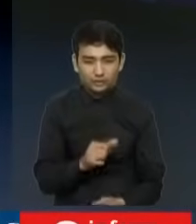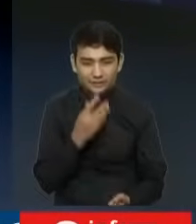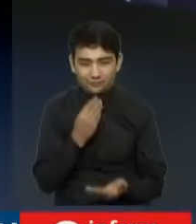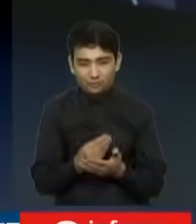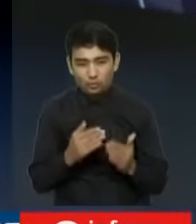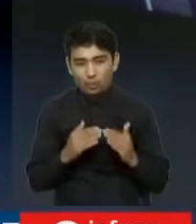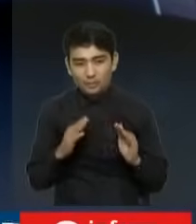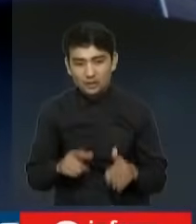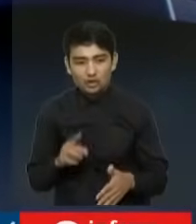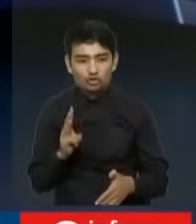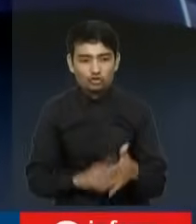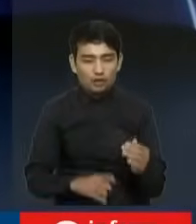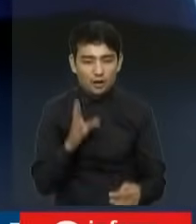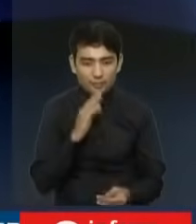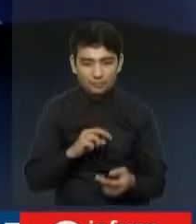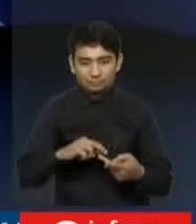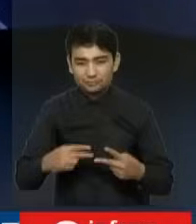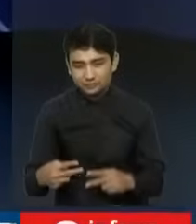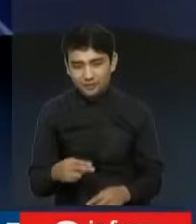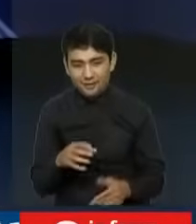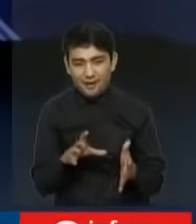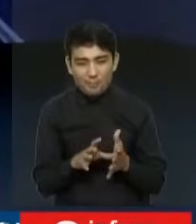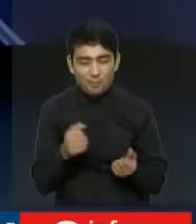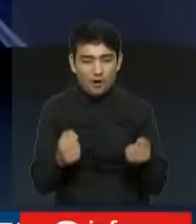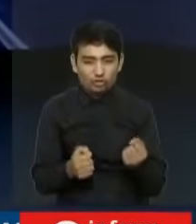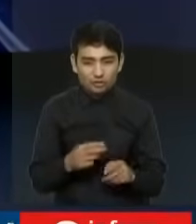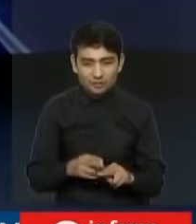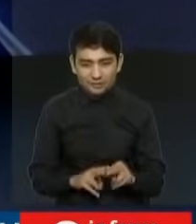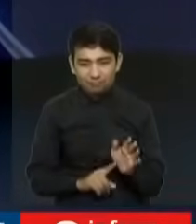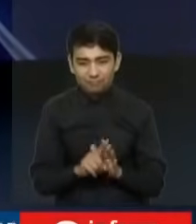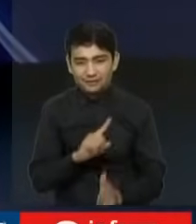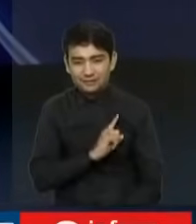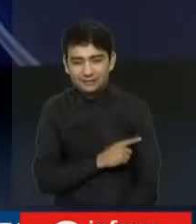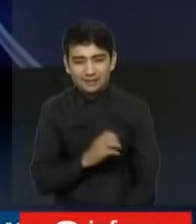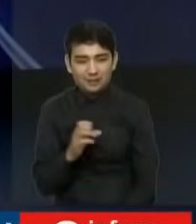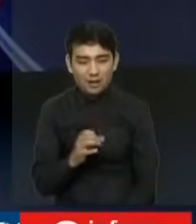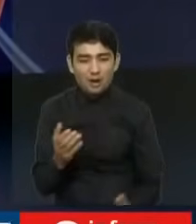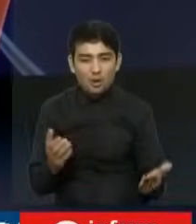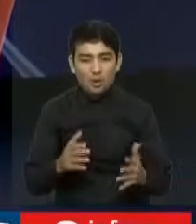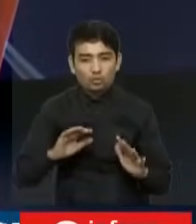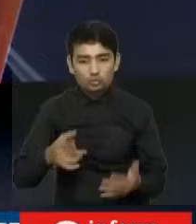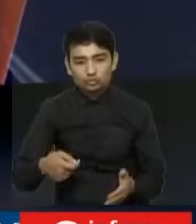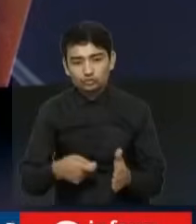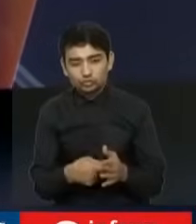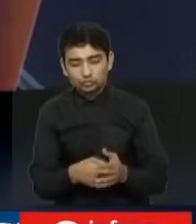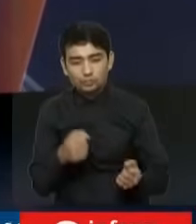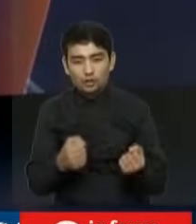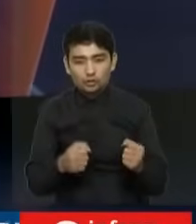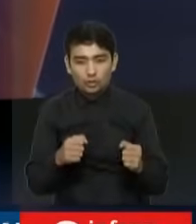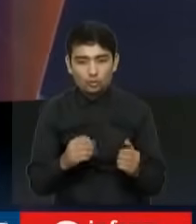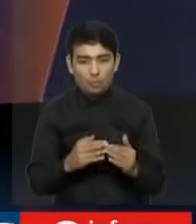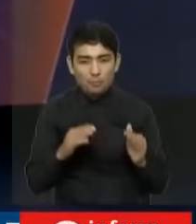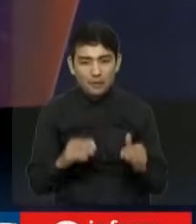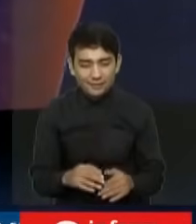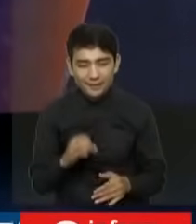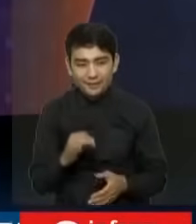ждать штраф. Поправки по эксплуатации электромобилей вступили в силу в сентябре. В каких случаях разрешено заряжать машину у домашней сети